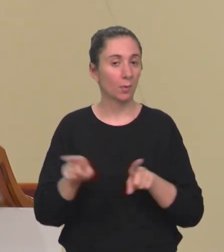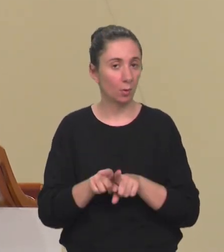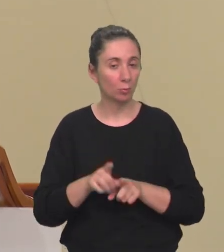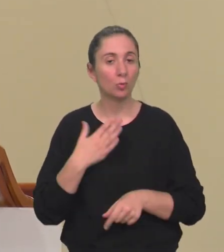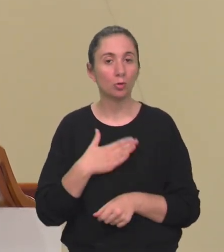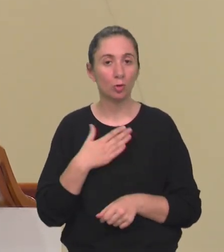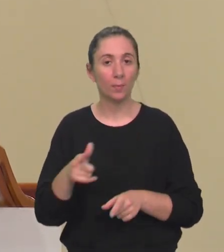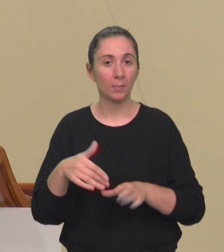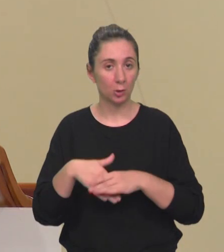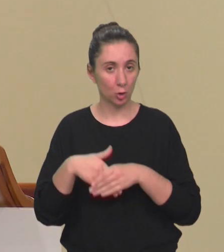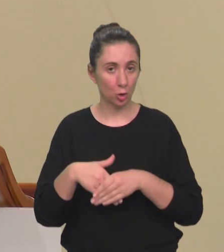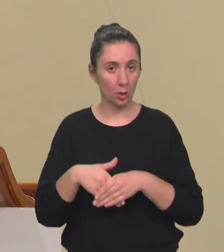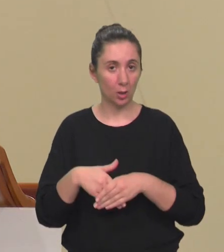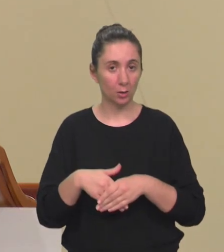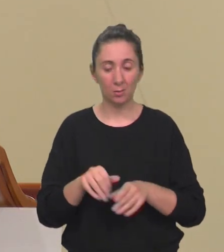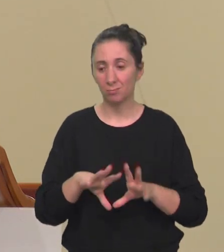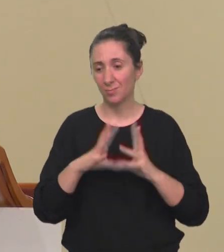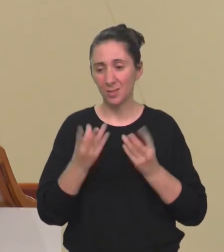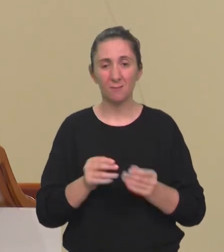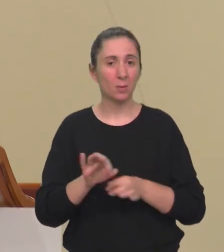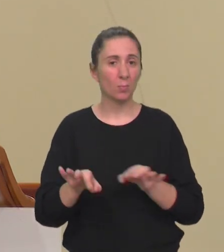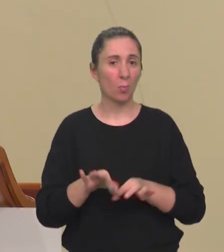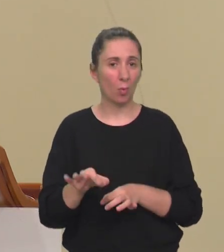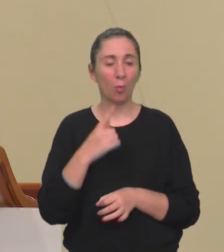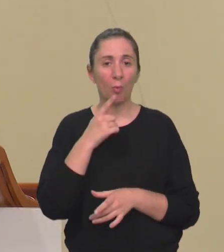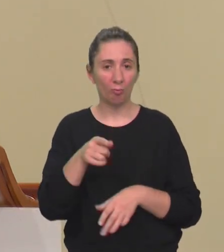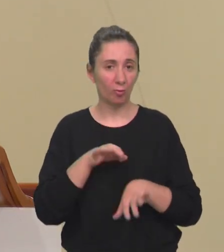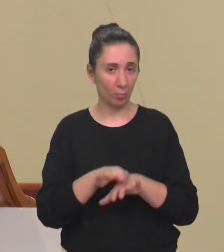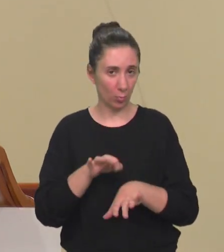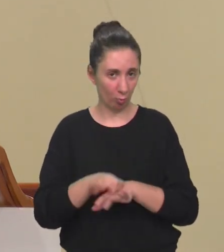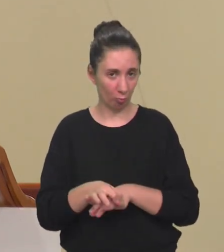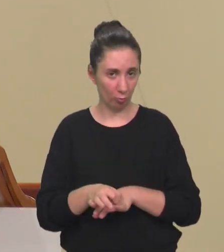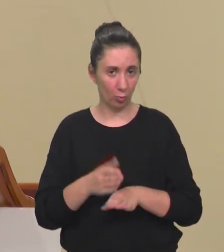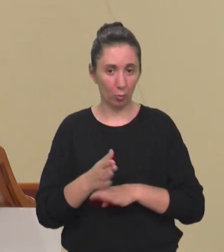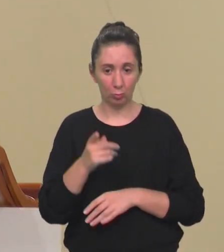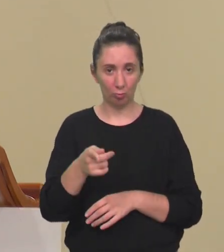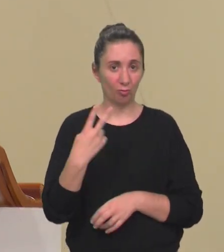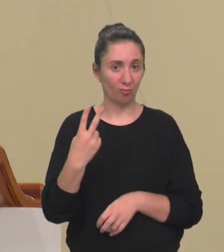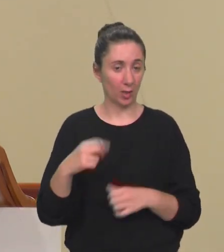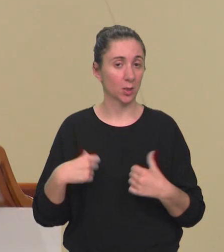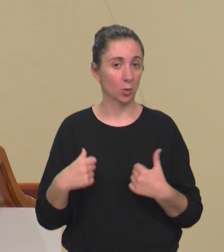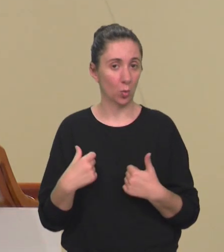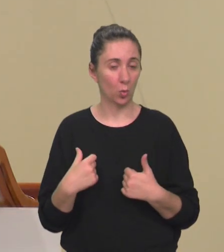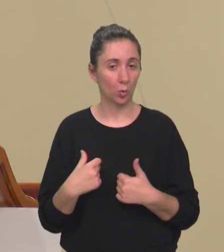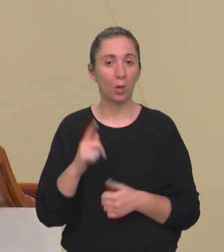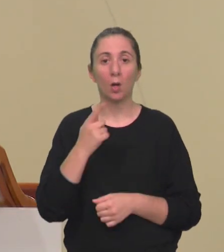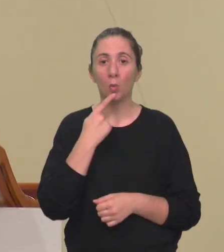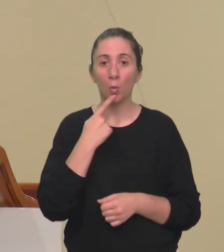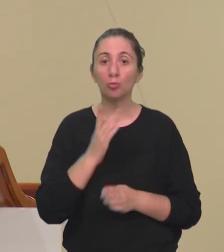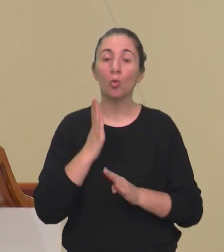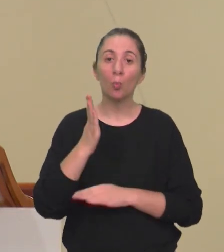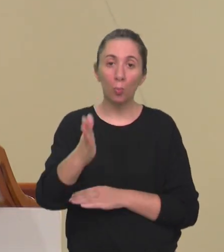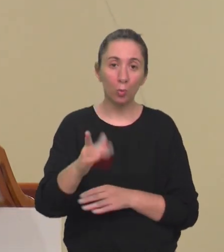vam želim čestitati na svim projektima koje provodite kroz ovih 20 godina i koje ćete